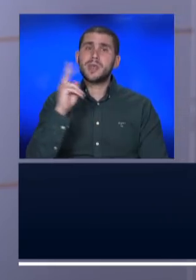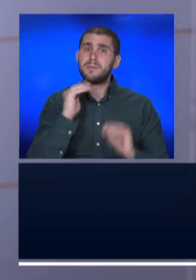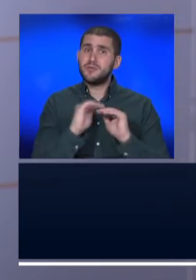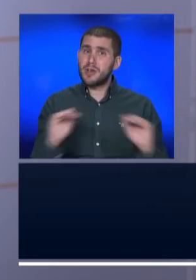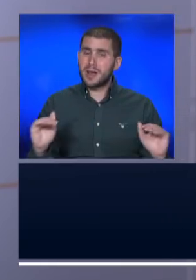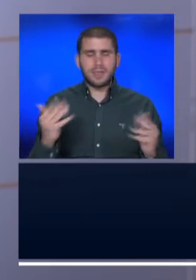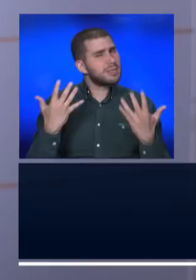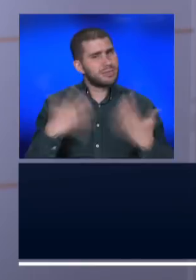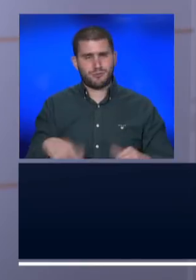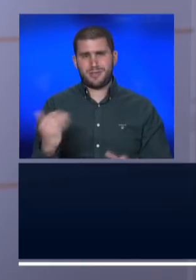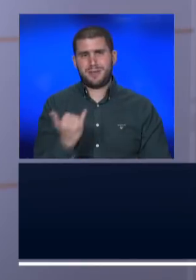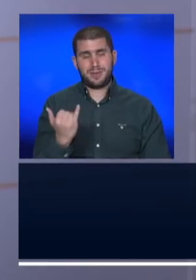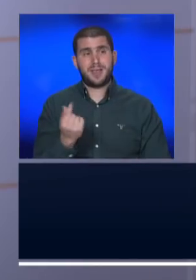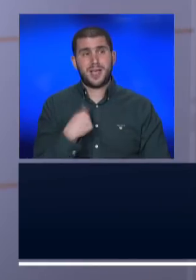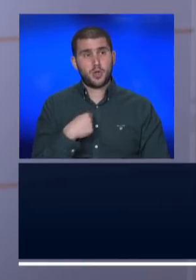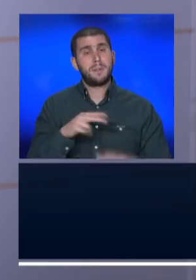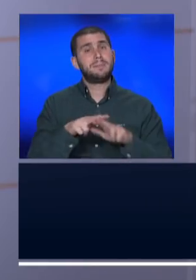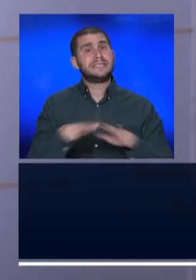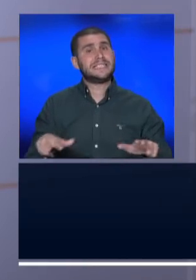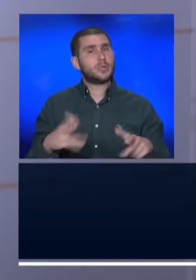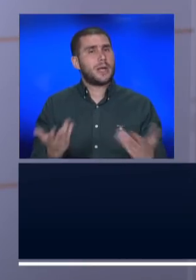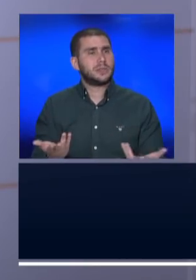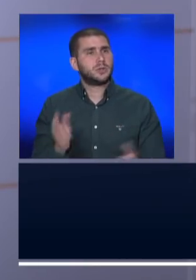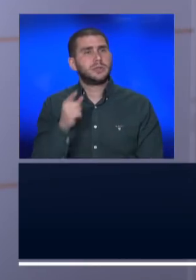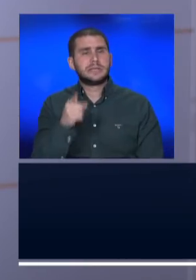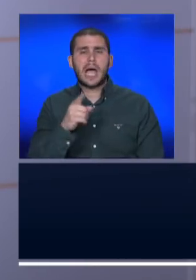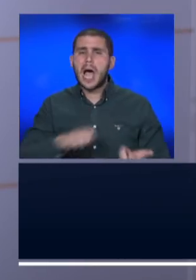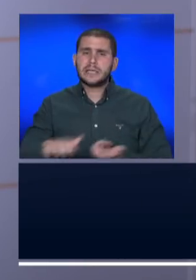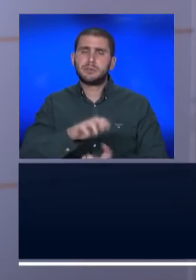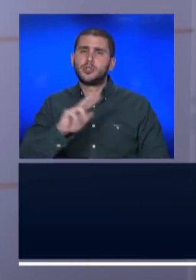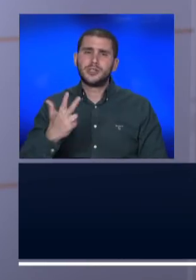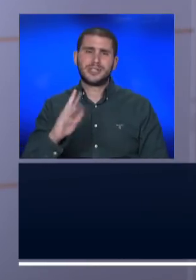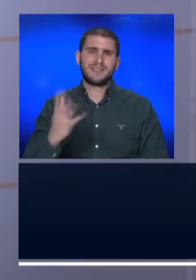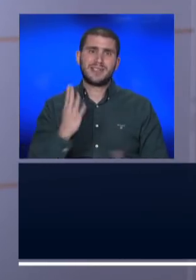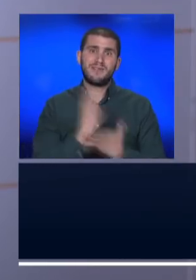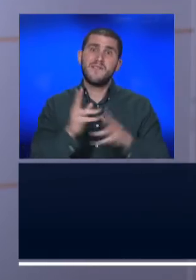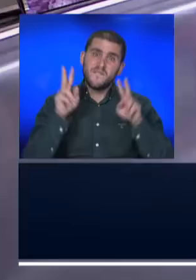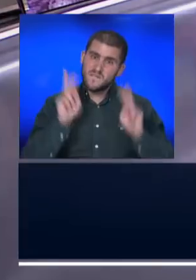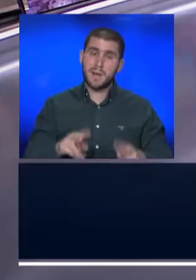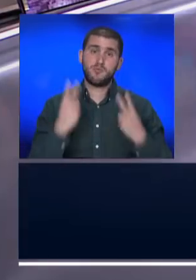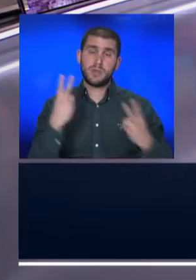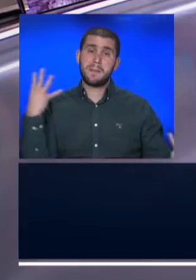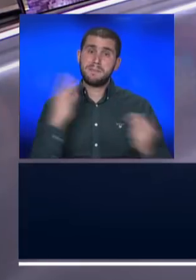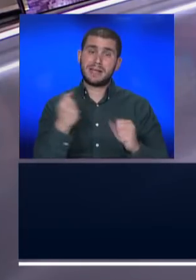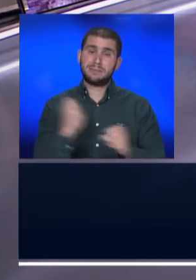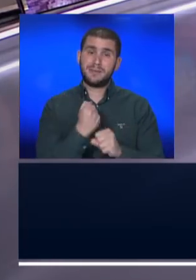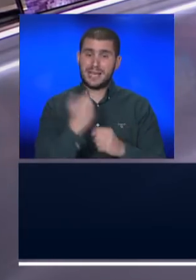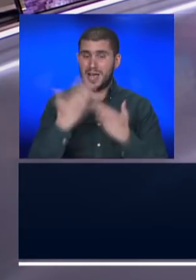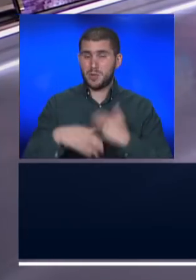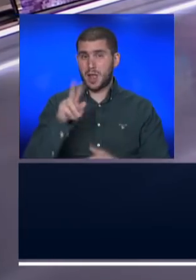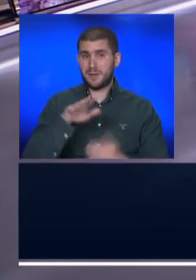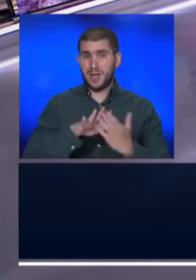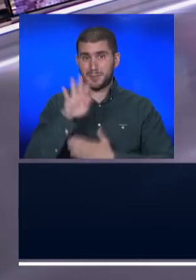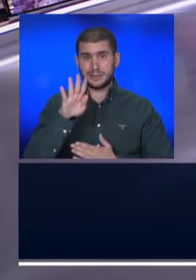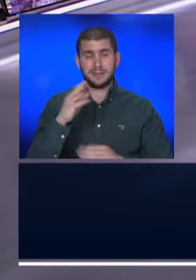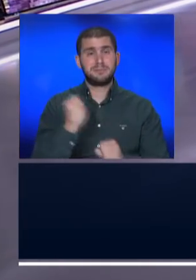והנה אנחנו בסיטואציה שזו הסלמה שלישית או רביעית משמעותית מאז המבצע הקודם ב-2014 צוק איתן.